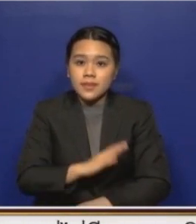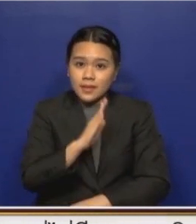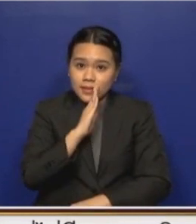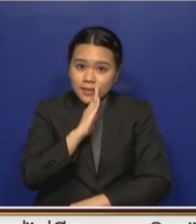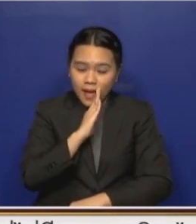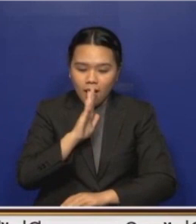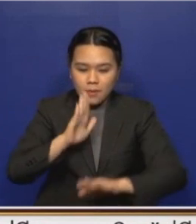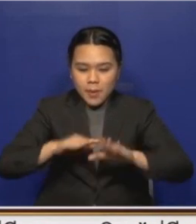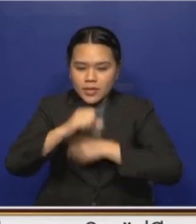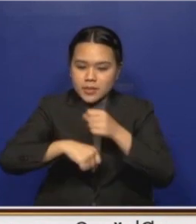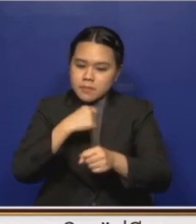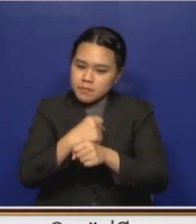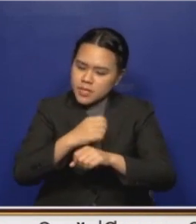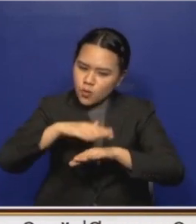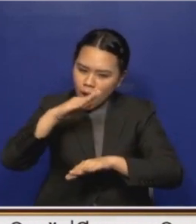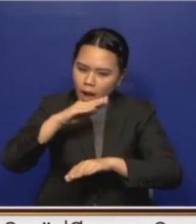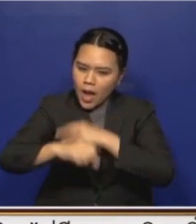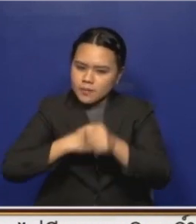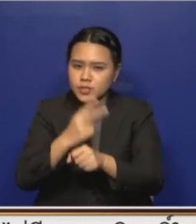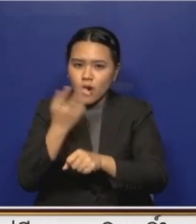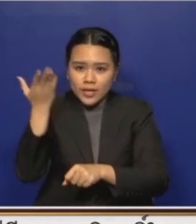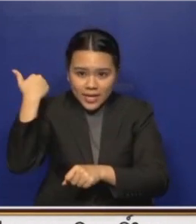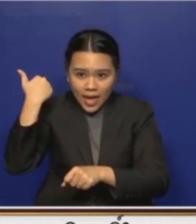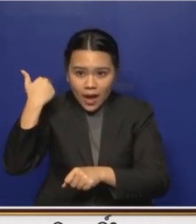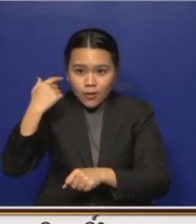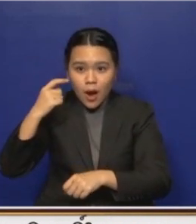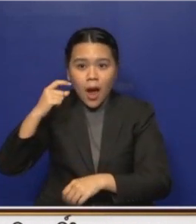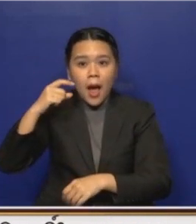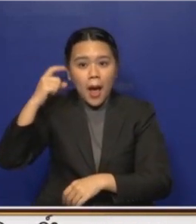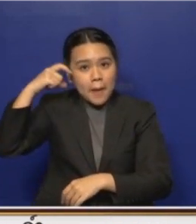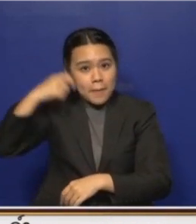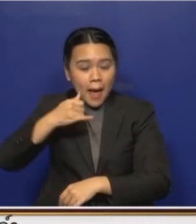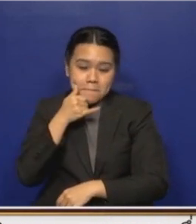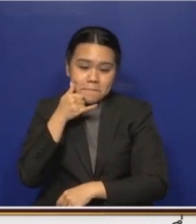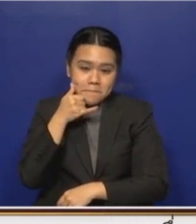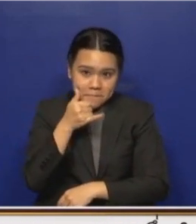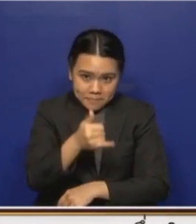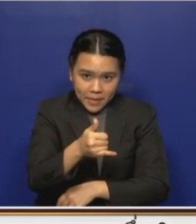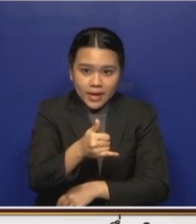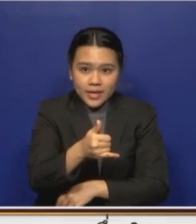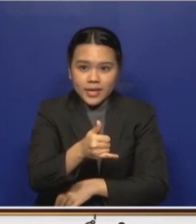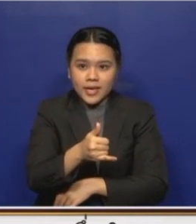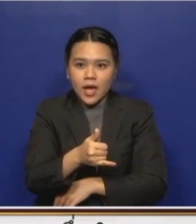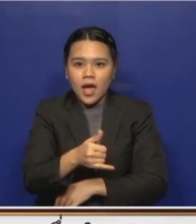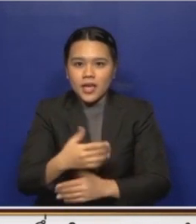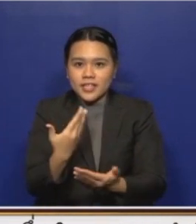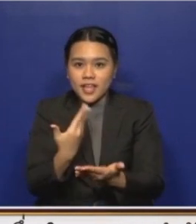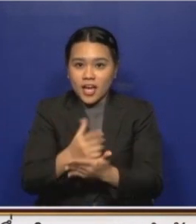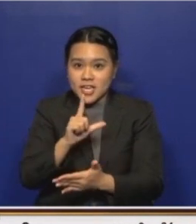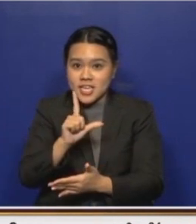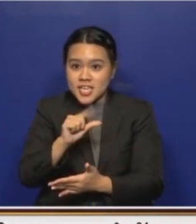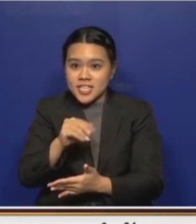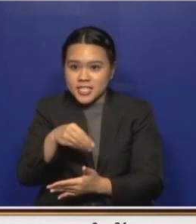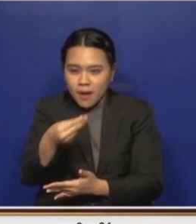มือสั่นนะฮะเพราะนั่นเทียบเท่ากับค่าแรงอะไรเบื้องต้นของเขานะในขณะที่เราไปเทียบค่าแรงเวียดนามลาวเขมร